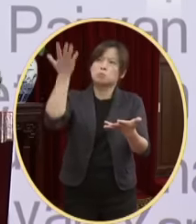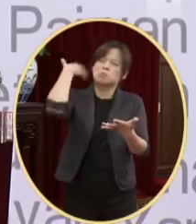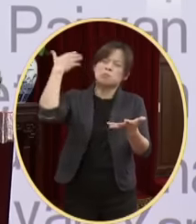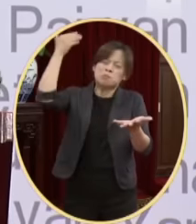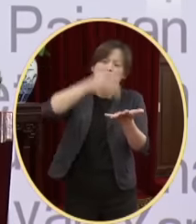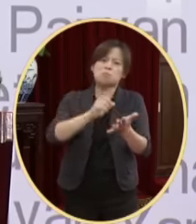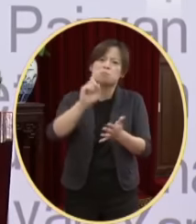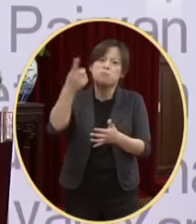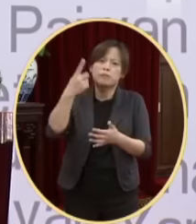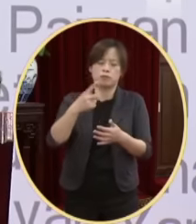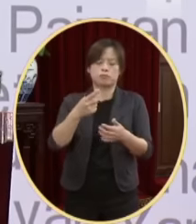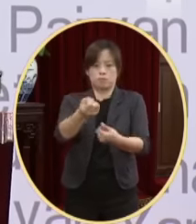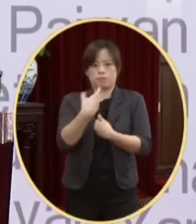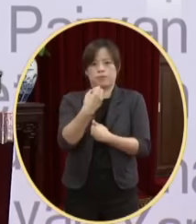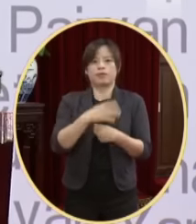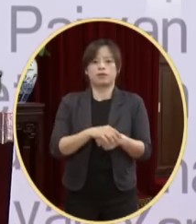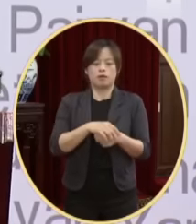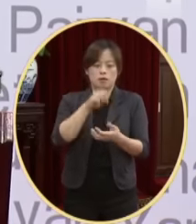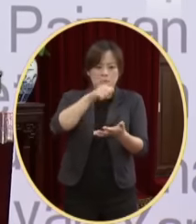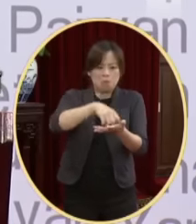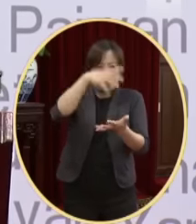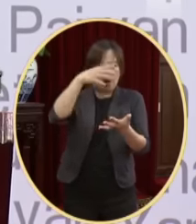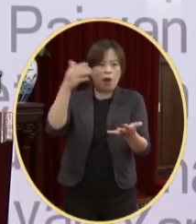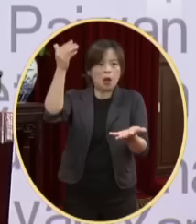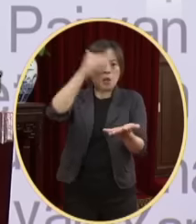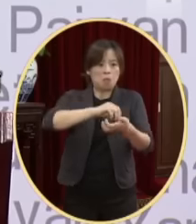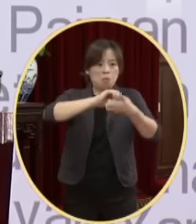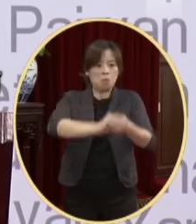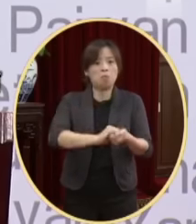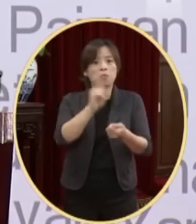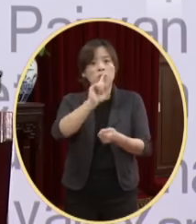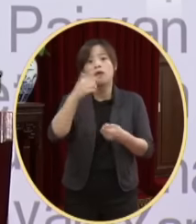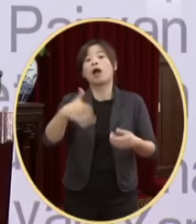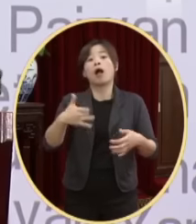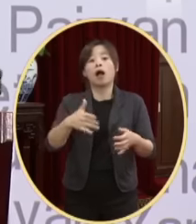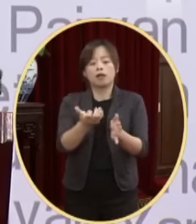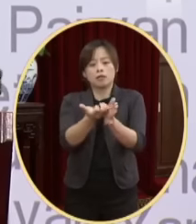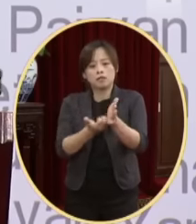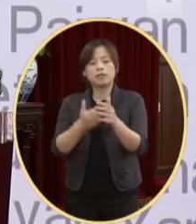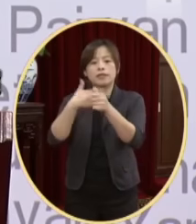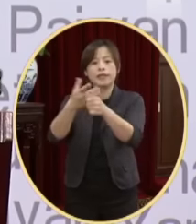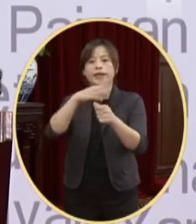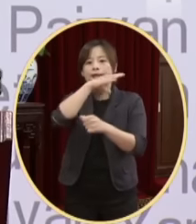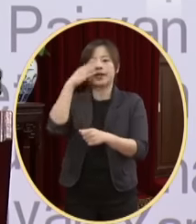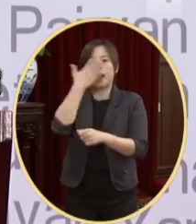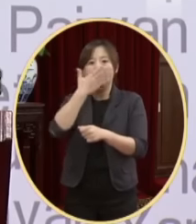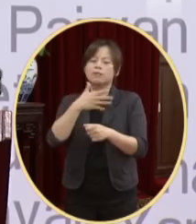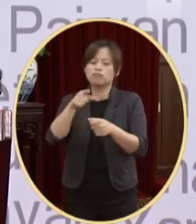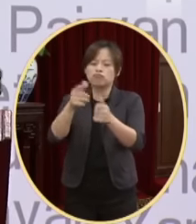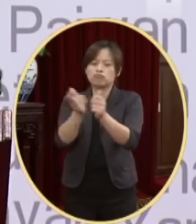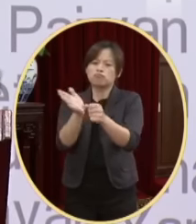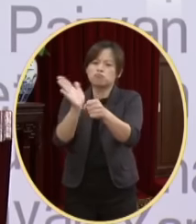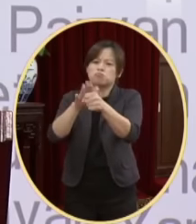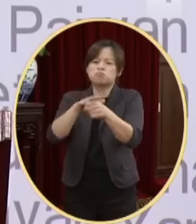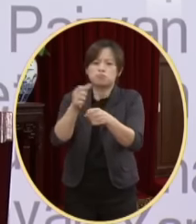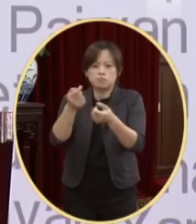报告，在核废料尚未最终处置之前给予雅美族人适当的补